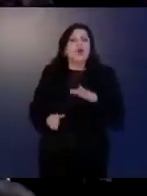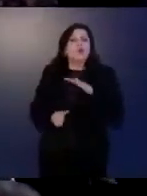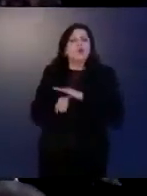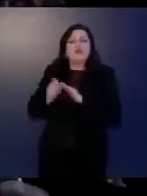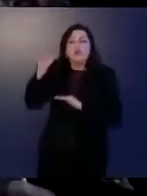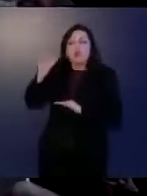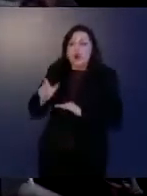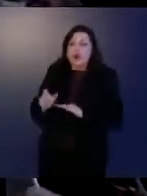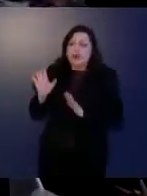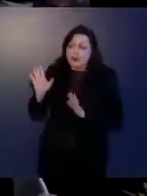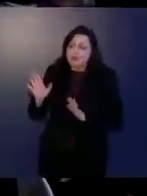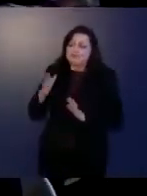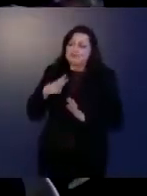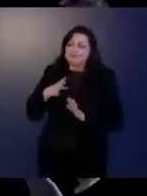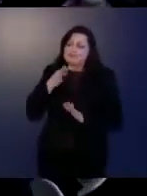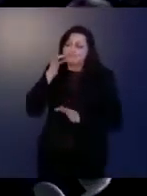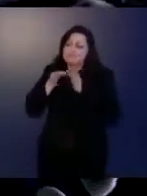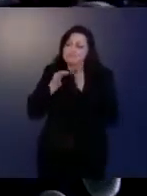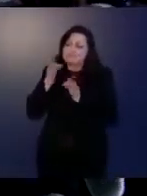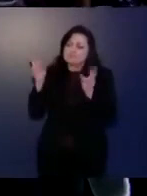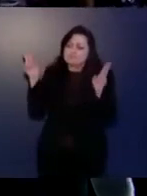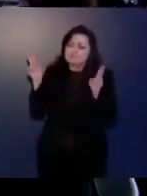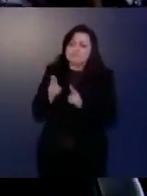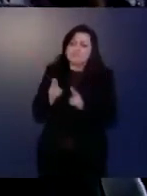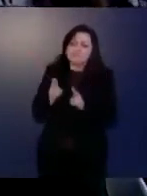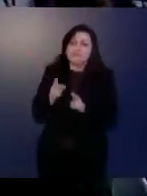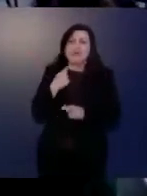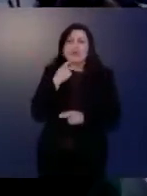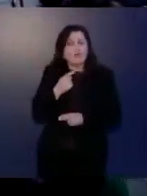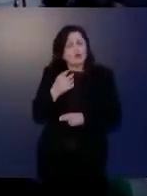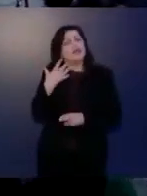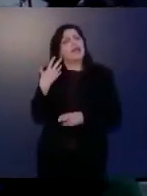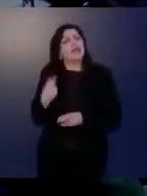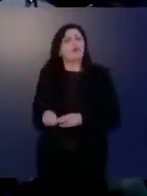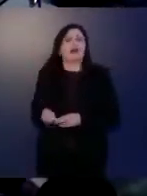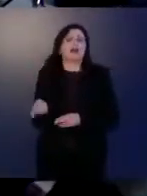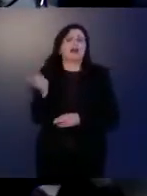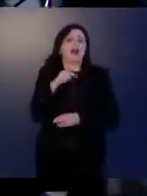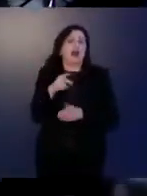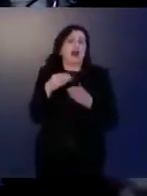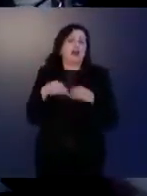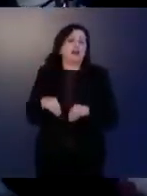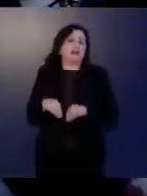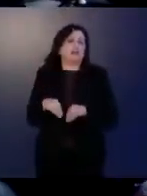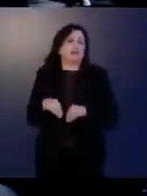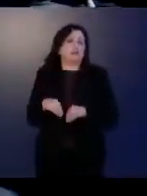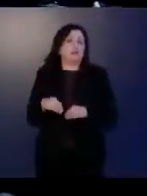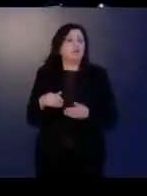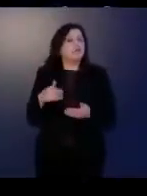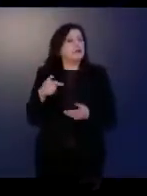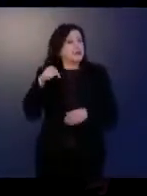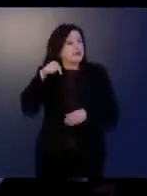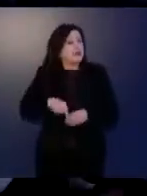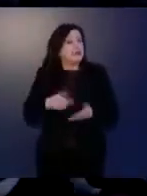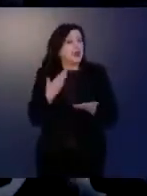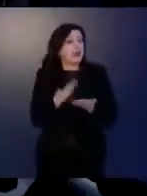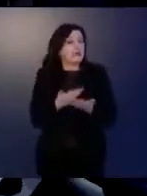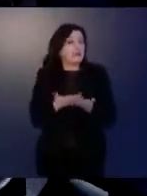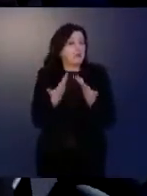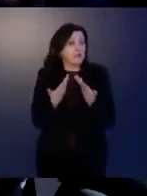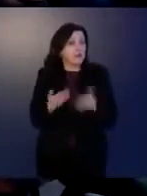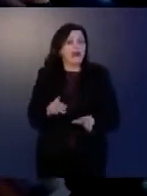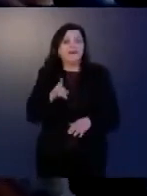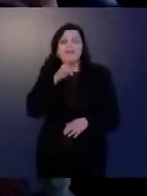με λίγα λόγια να πω ότι υπάρχει εναλλακτική. Το αποδείξαμε σήμερα με την πρόταση